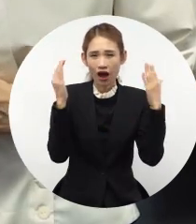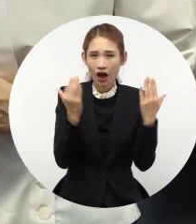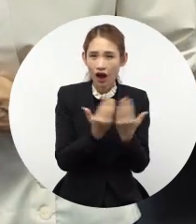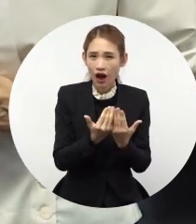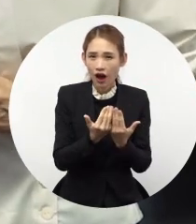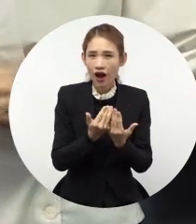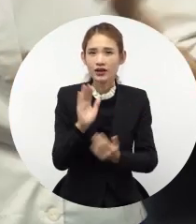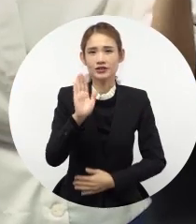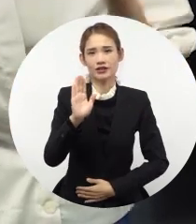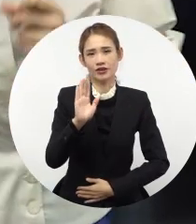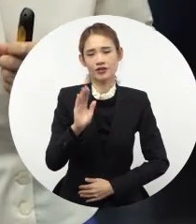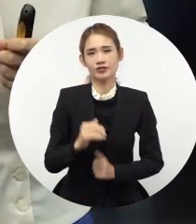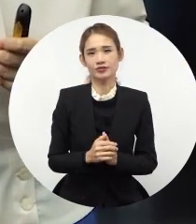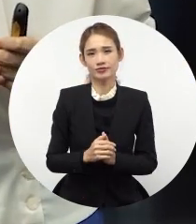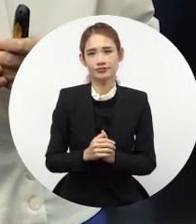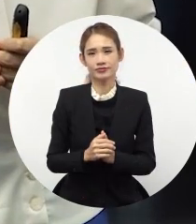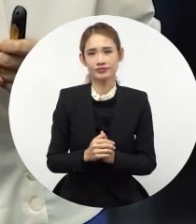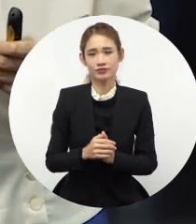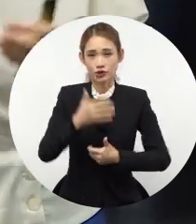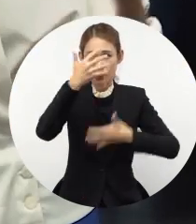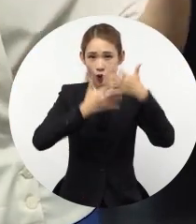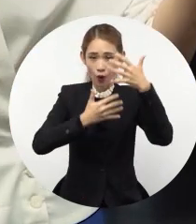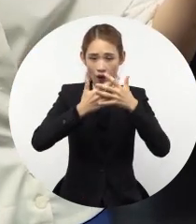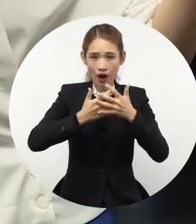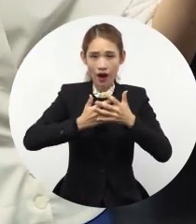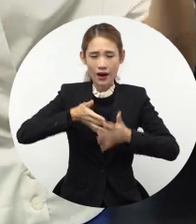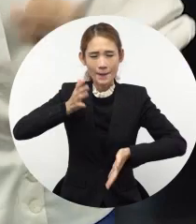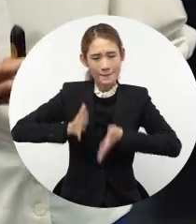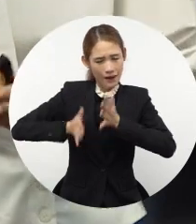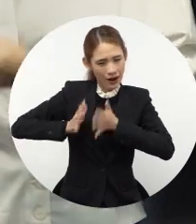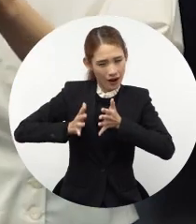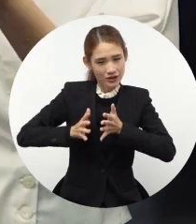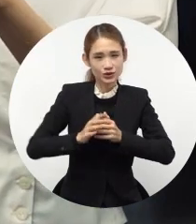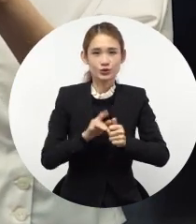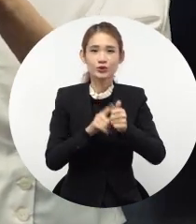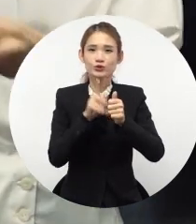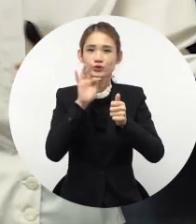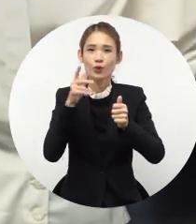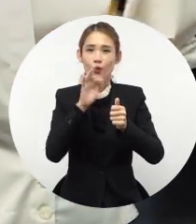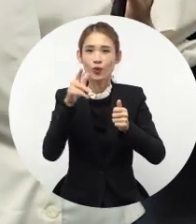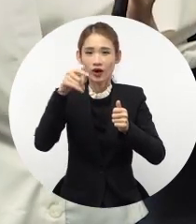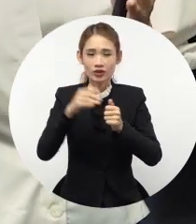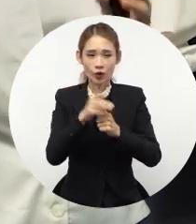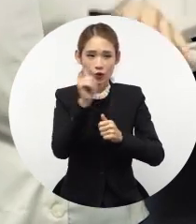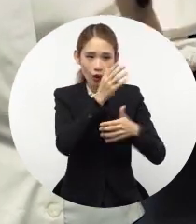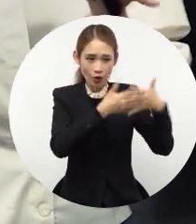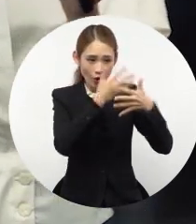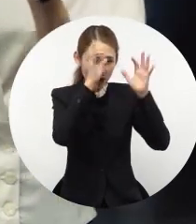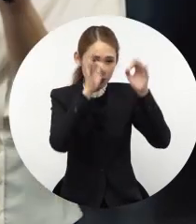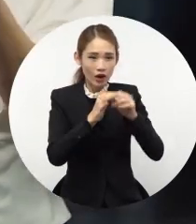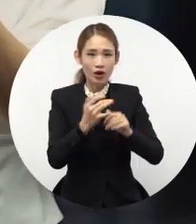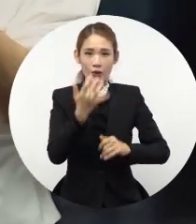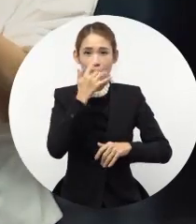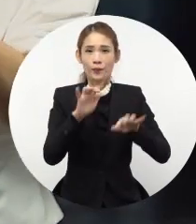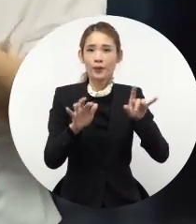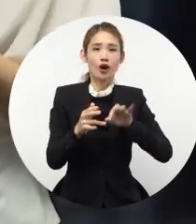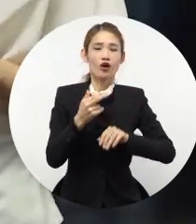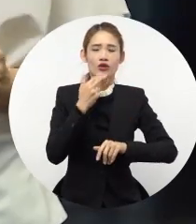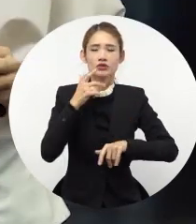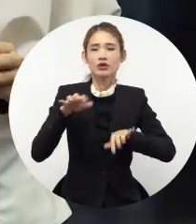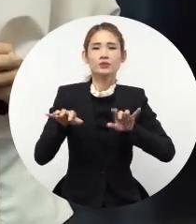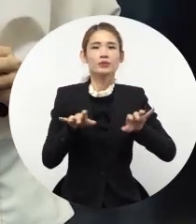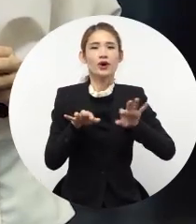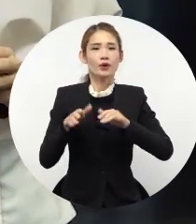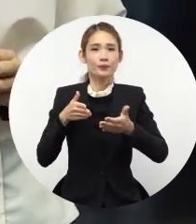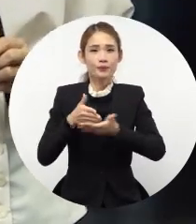것이 아닙니다. 영화 마라톤 보니까 초원이 그리고 어떤 영화 보니까 배우지도 않았는데 막 피아노도 독학해서